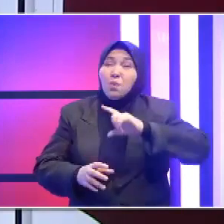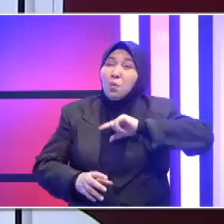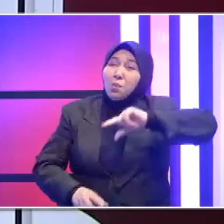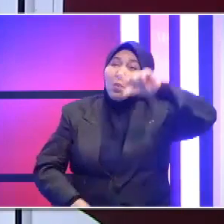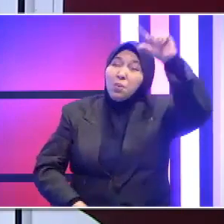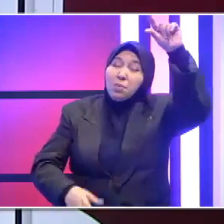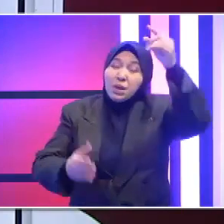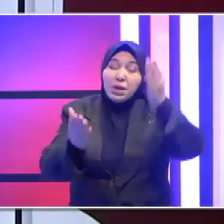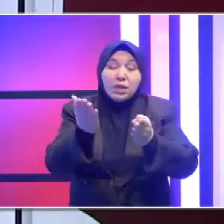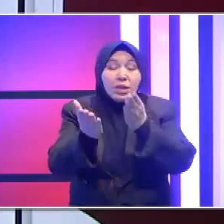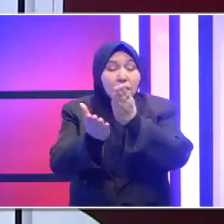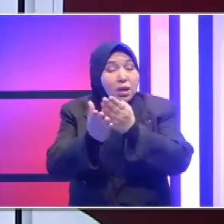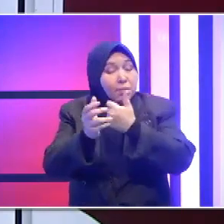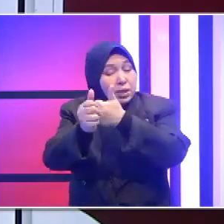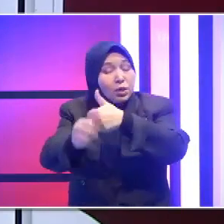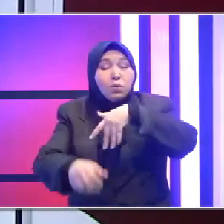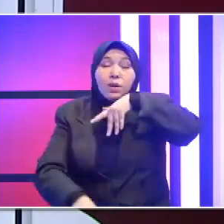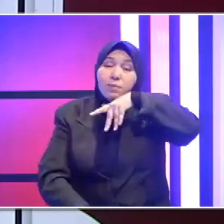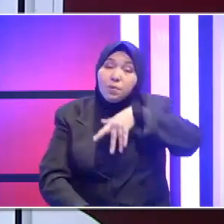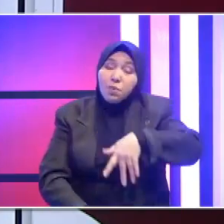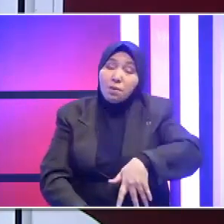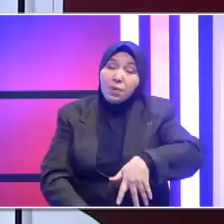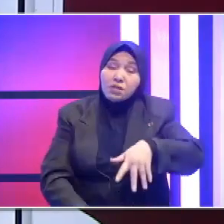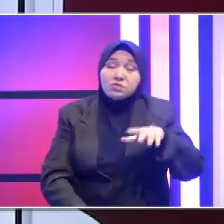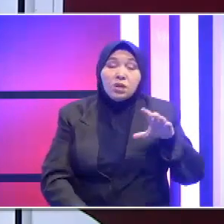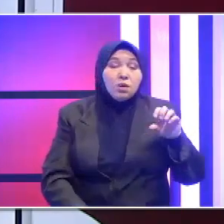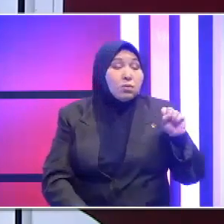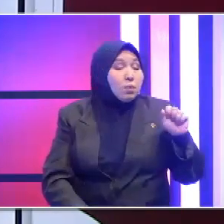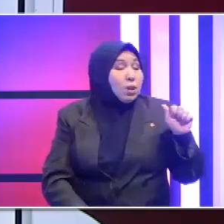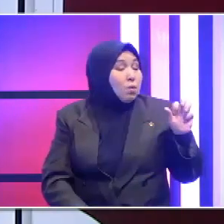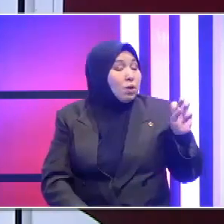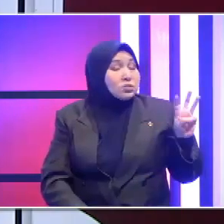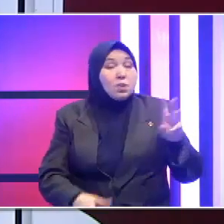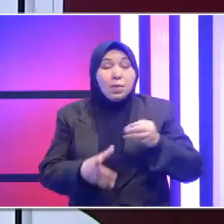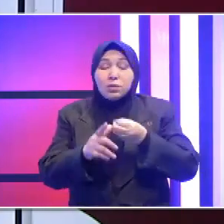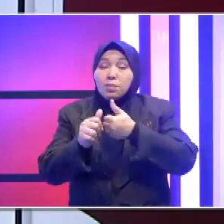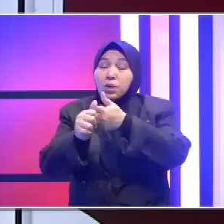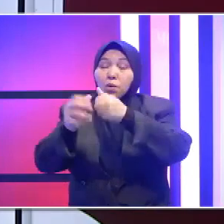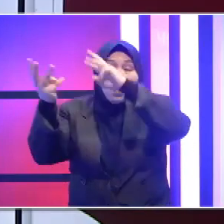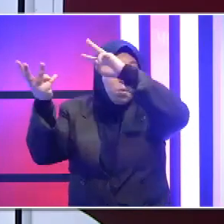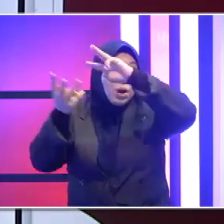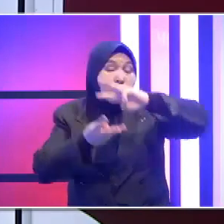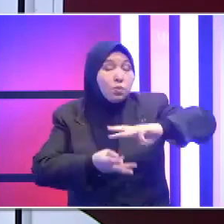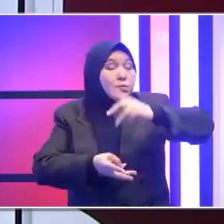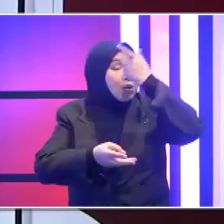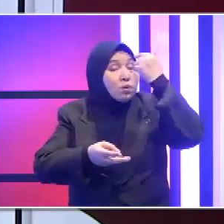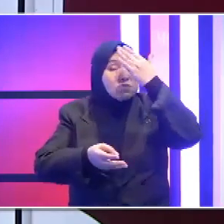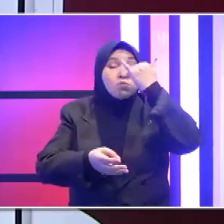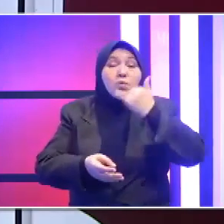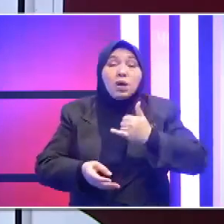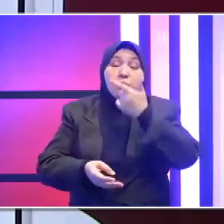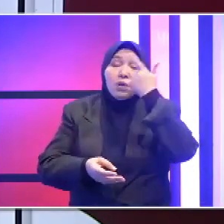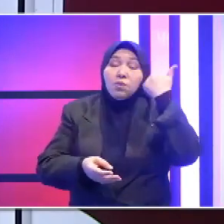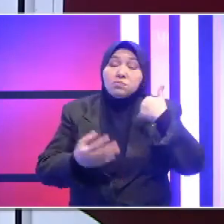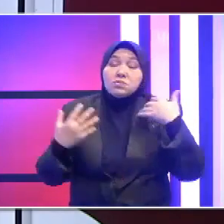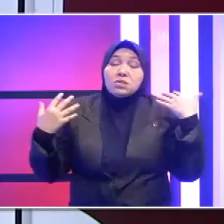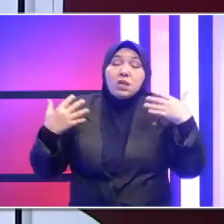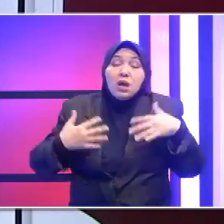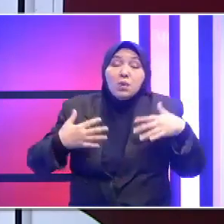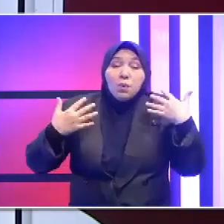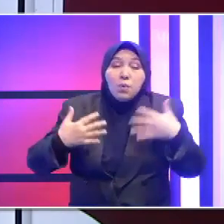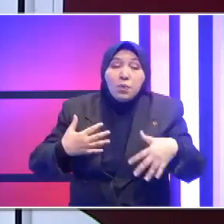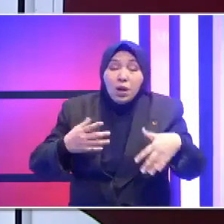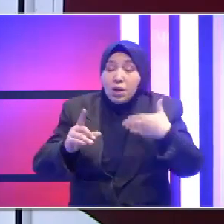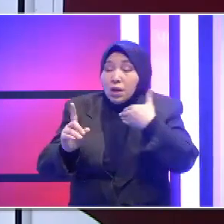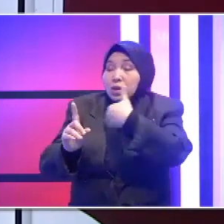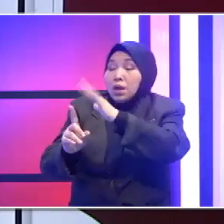Hidayah mengikut kepada Nabi Muhammad Shallallahu Alaihi Wasallam ataupun itu Wahyu karena pekerjaan mereka takut mereka ini